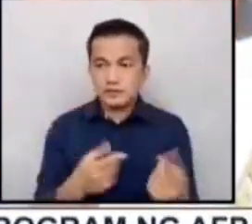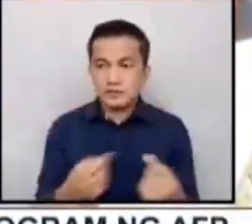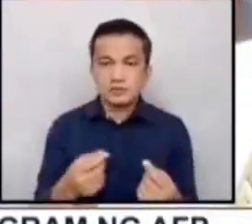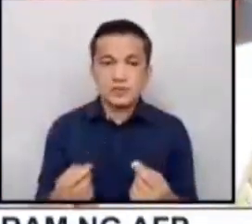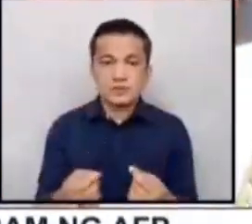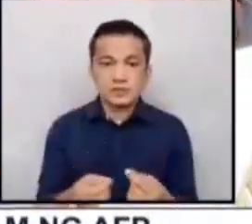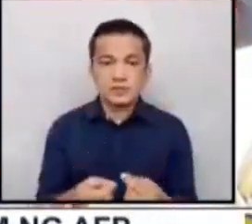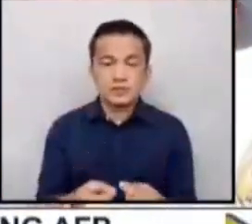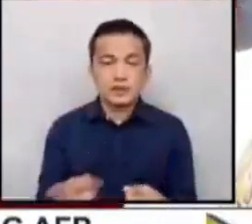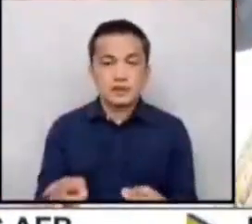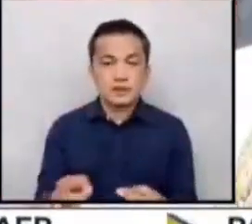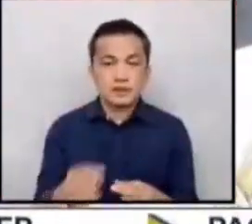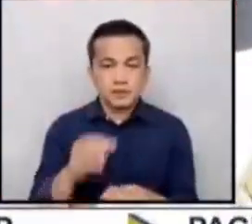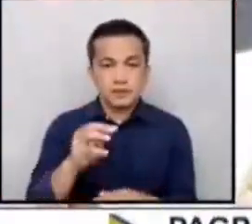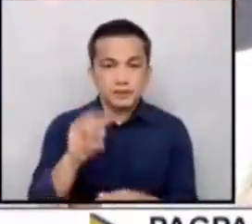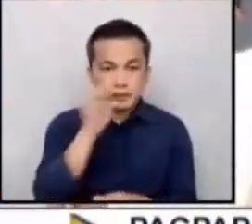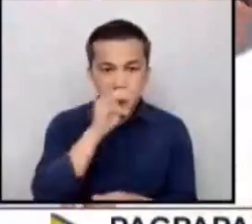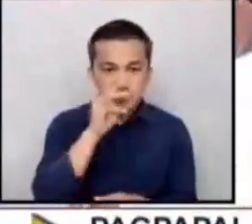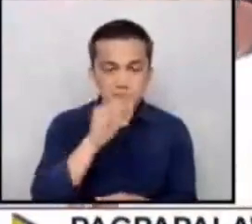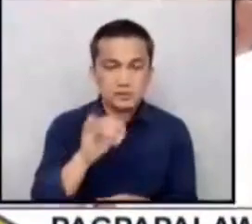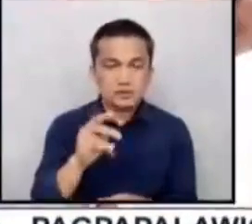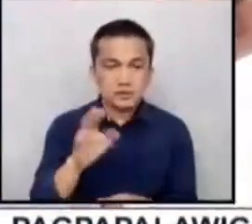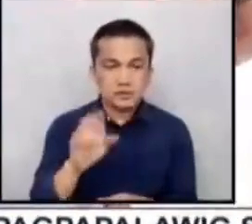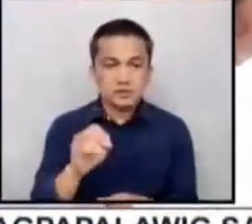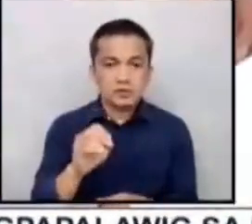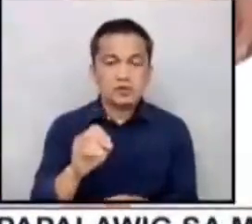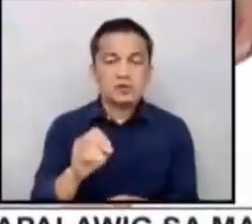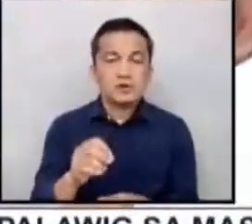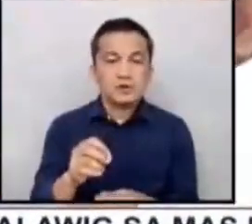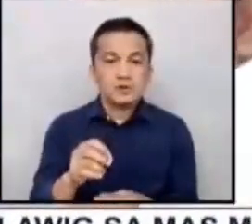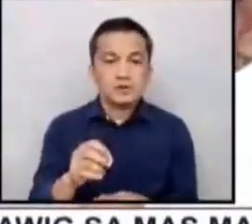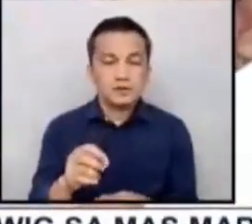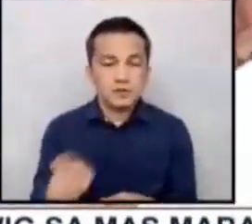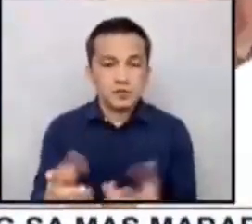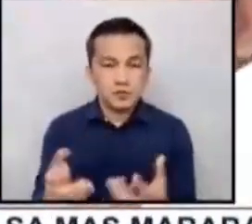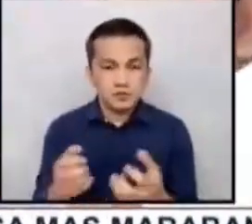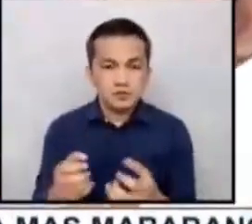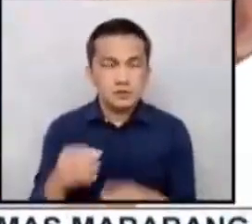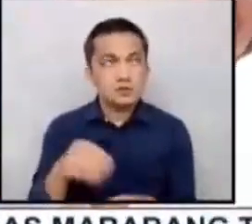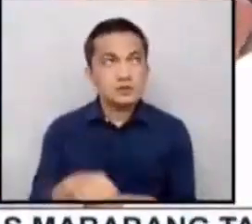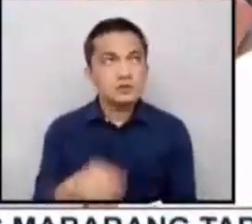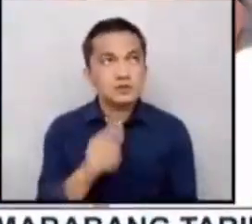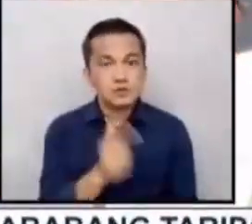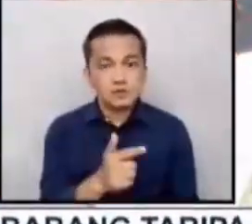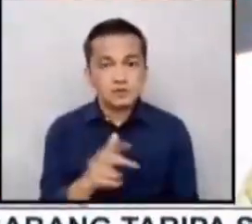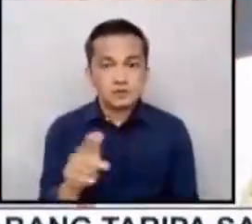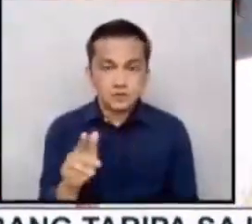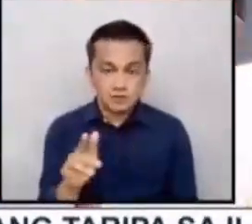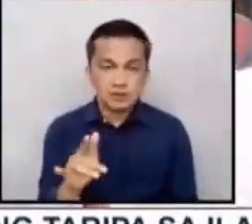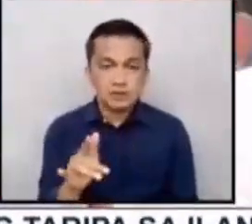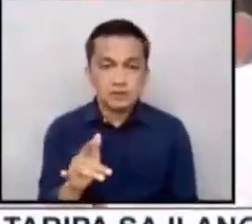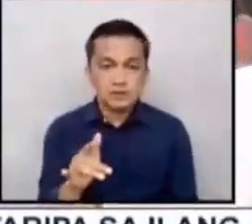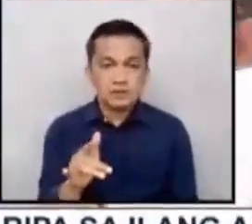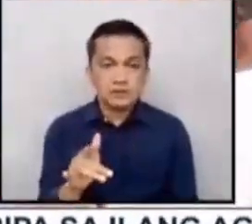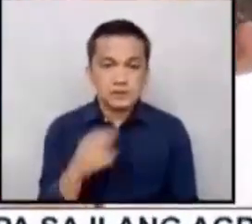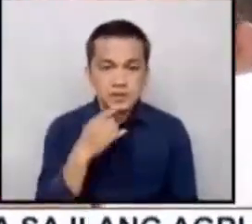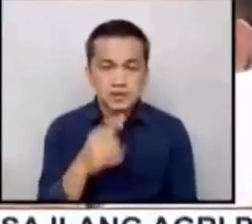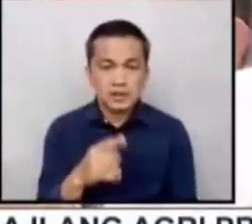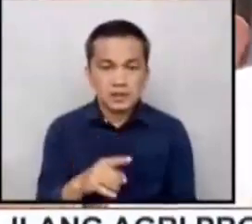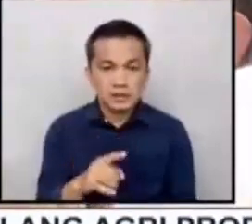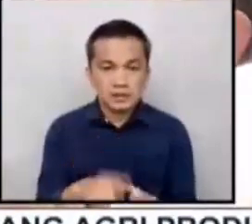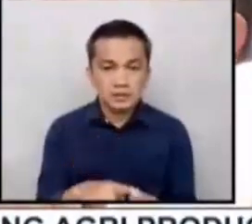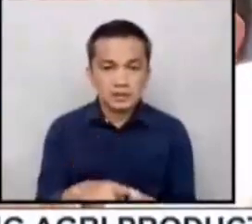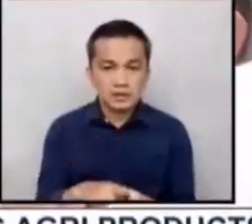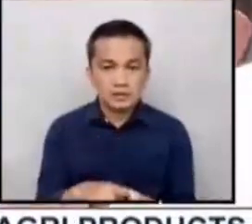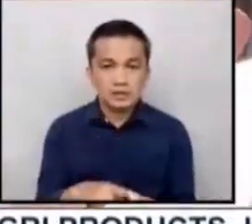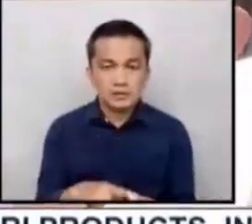sa Mindoro. Yung regional prisons, we want them in by 2025. May umaandal na sa dapat mga tatlo o apat regional